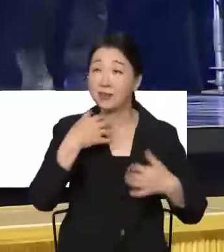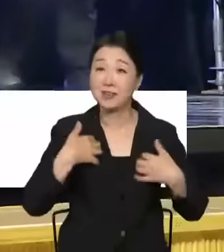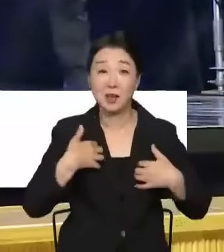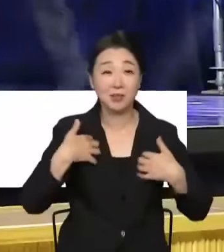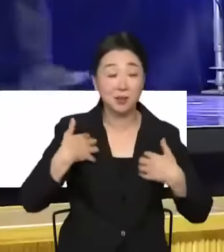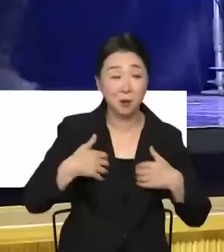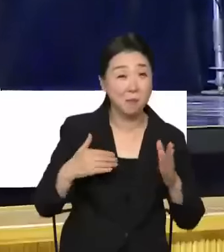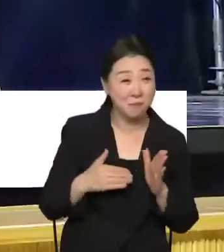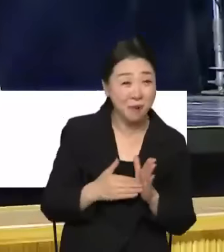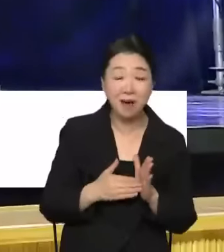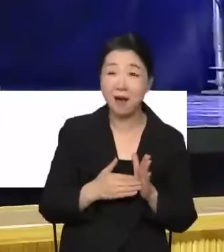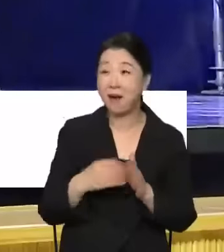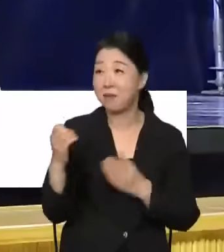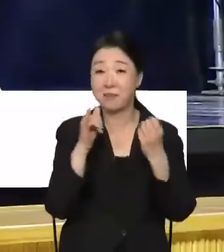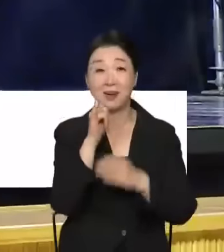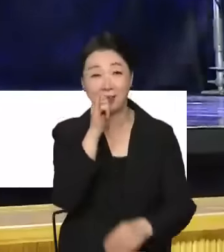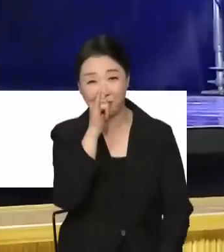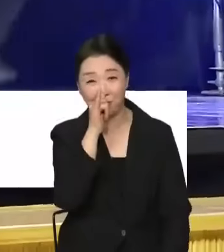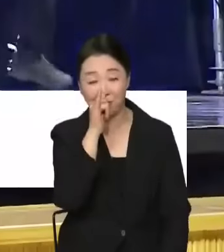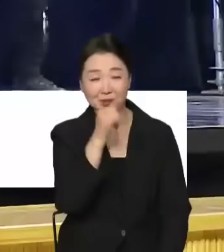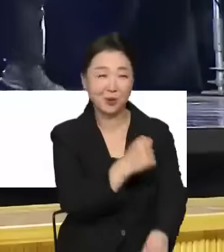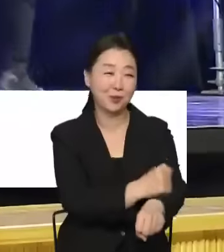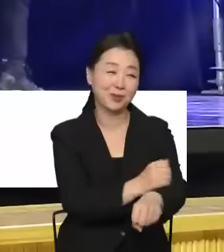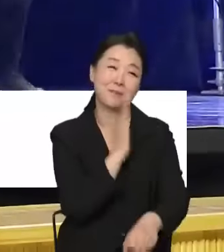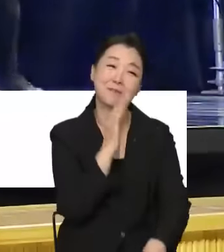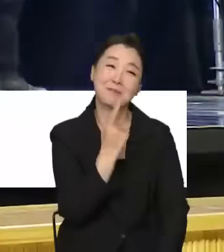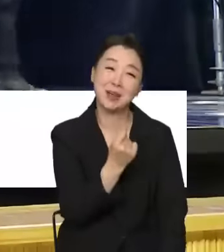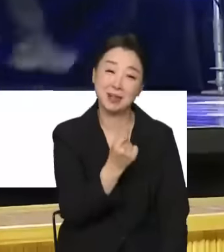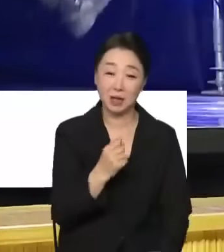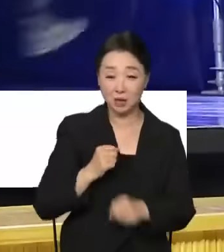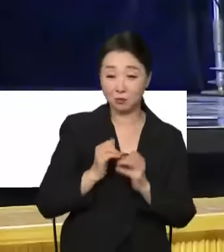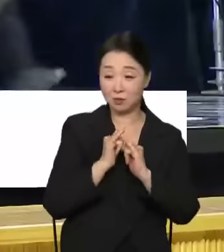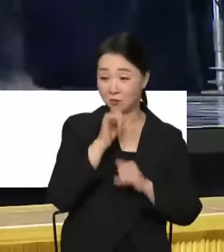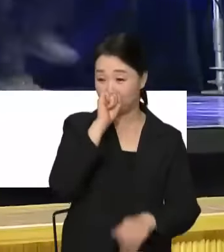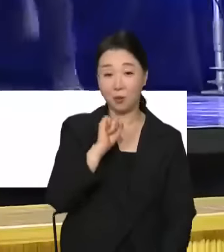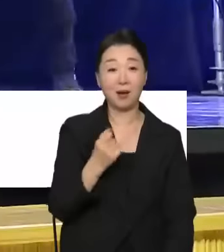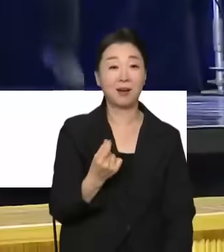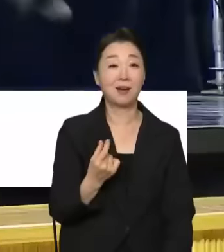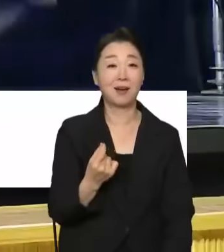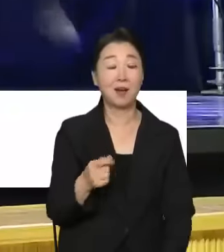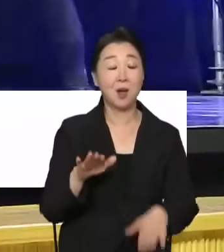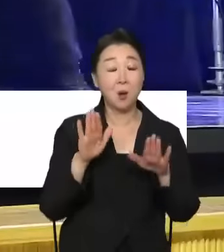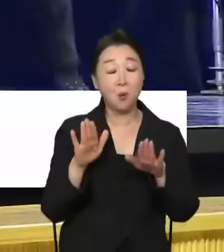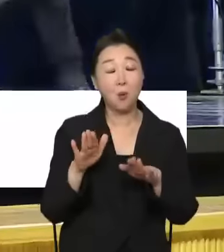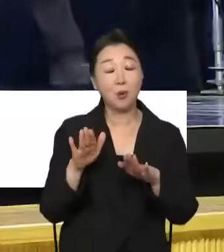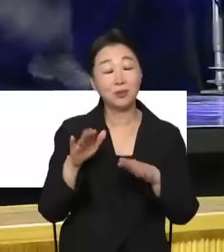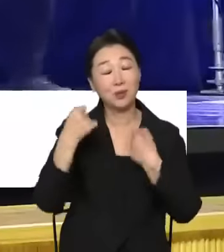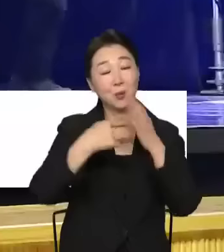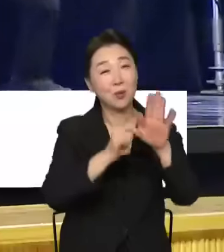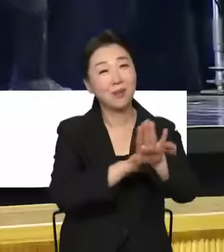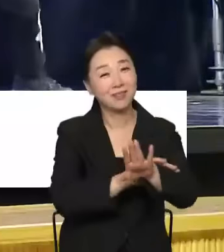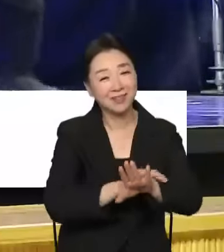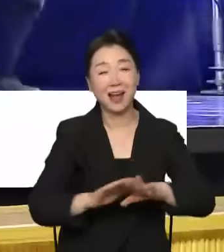즐거웠어 이런 얘기를 할 때가 있어요. 우리가 고생했지만 장병들이 이렇게 좋아하고 하니까 오늘 공연도 잘 끝나고